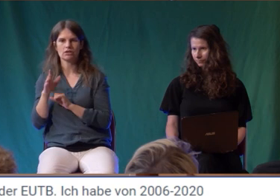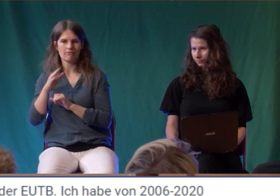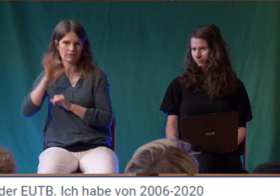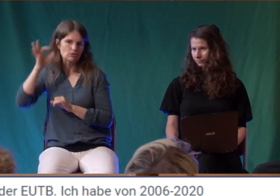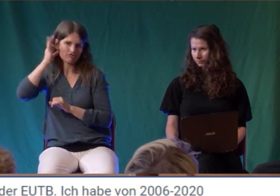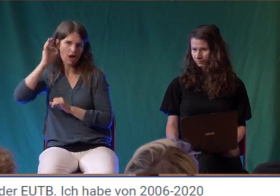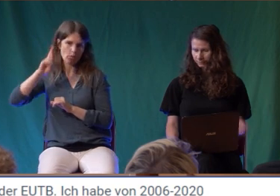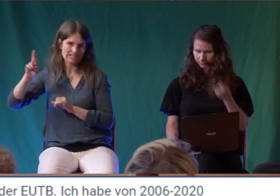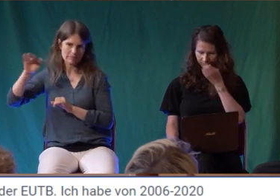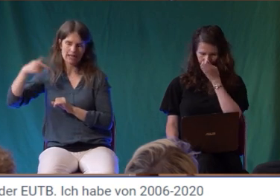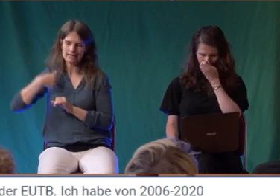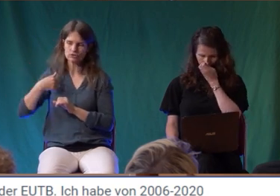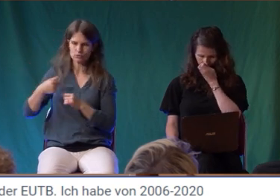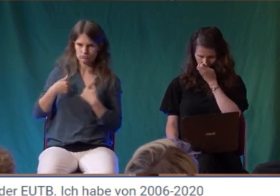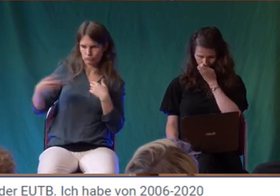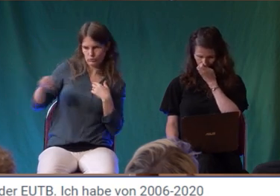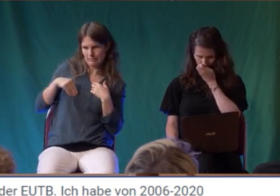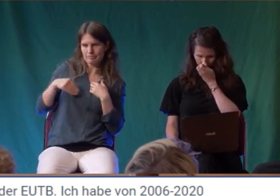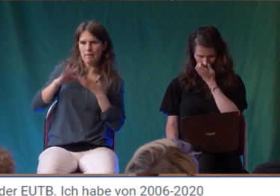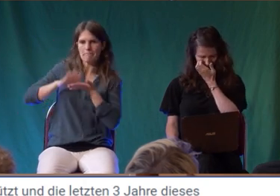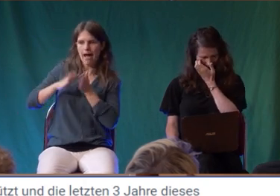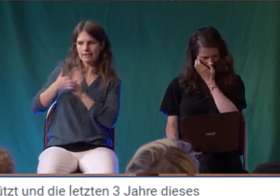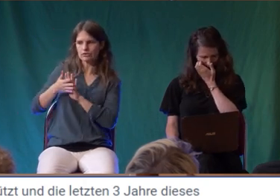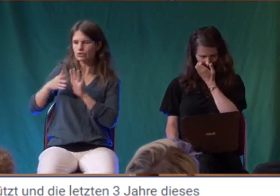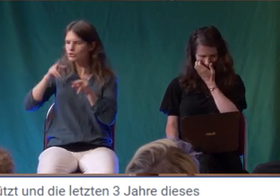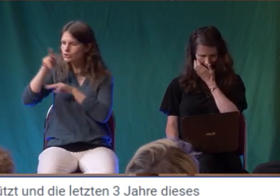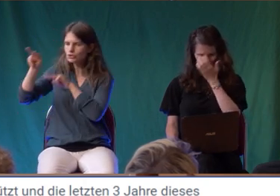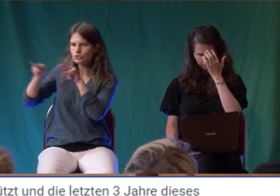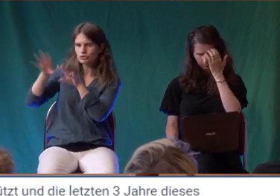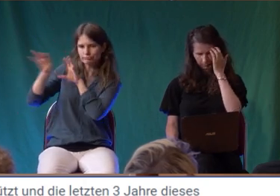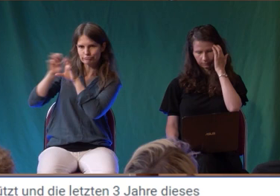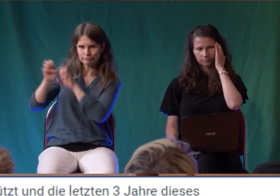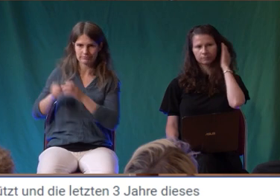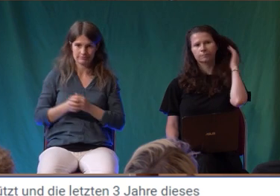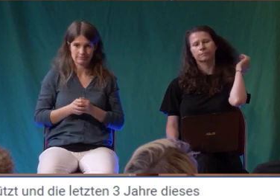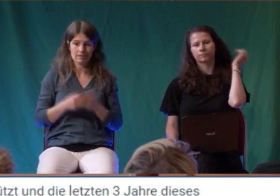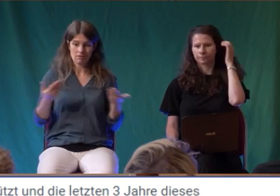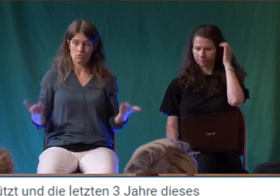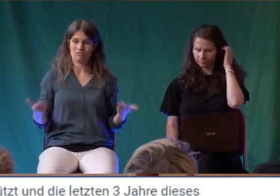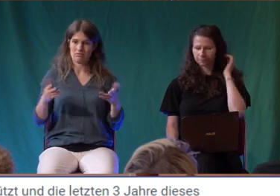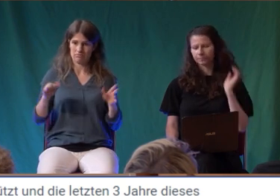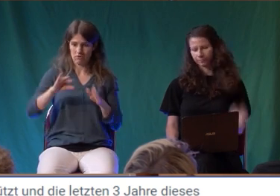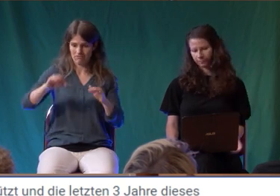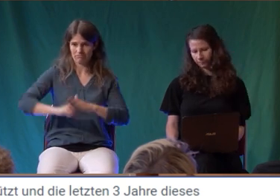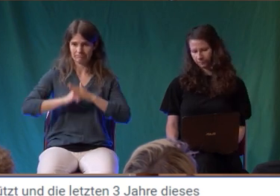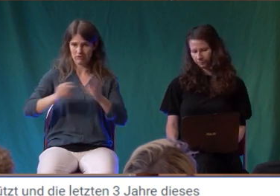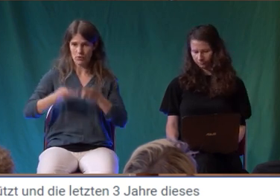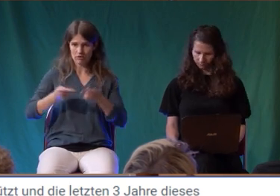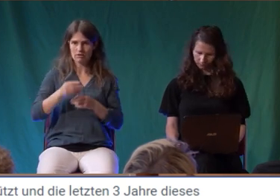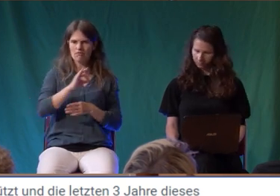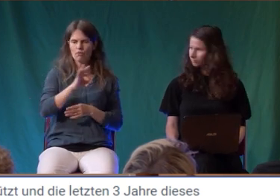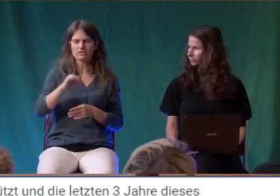den praxisblick und den Praxis teil und das Projekt wurde gefördert von der Stiftung Wohlfahrtspflege